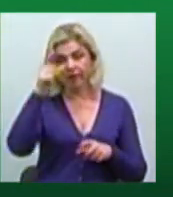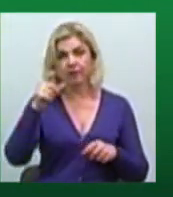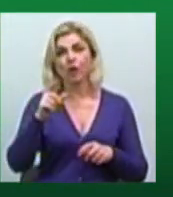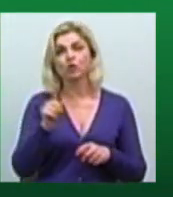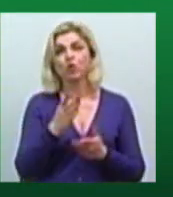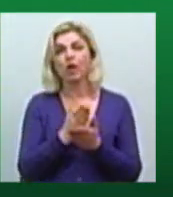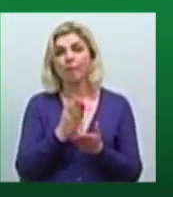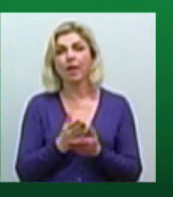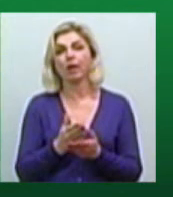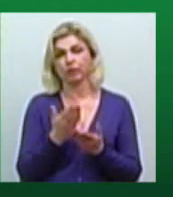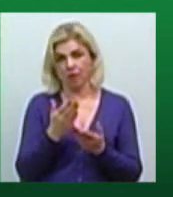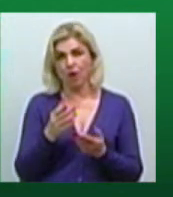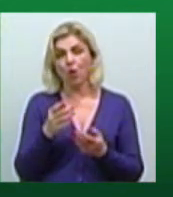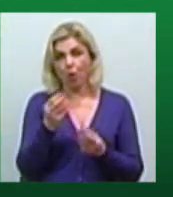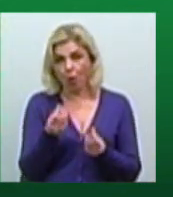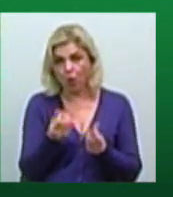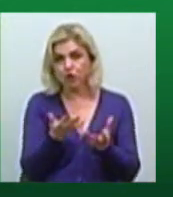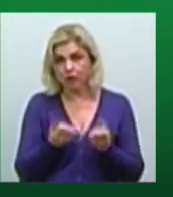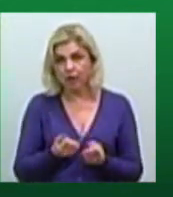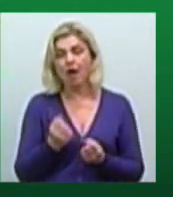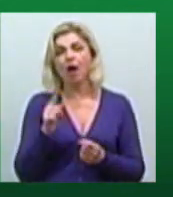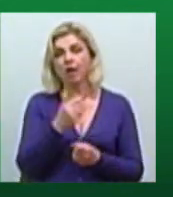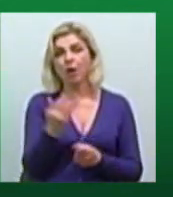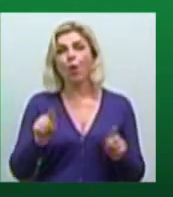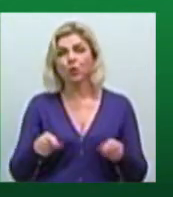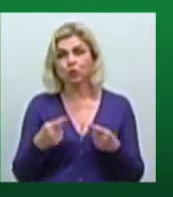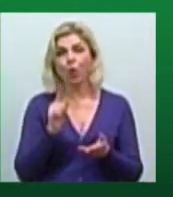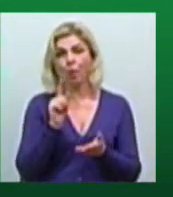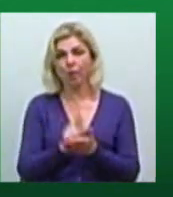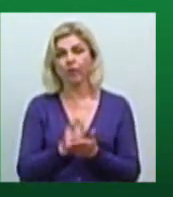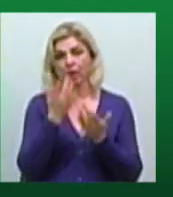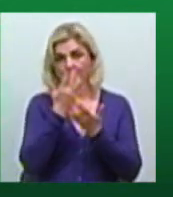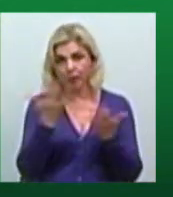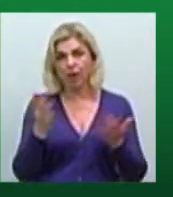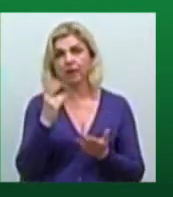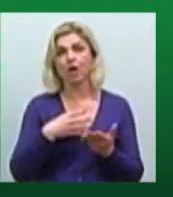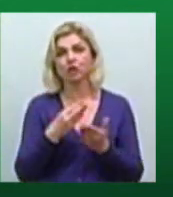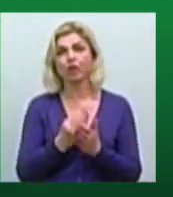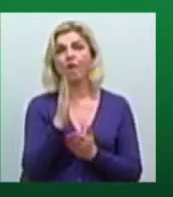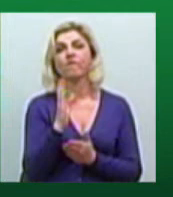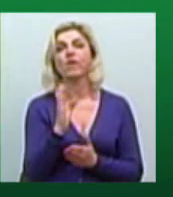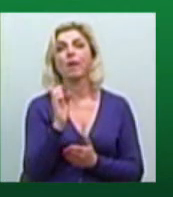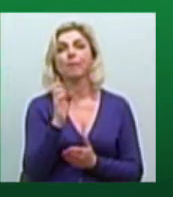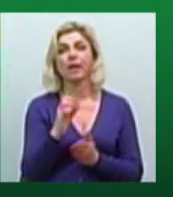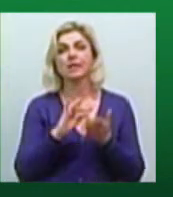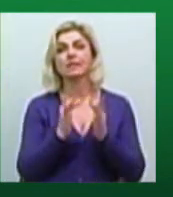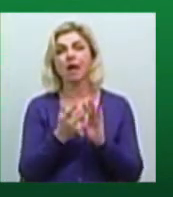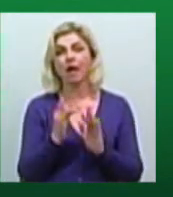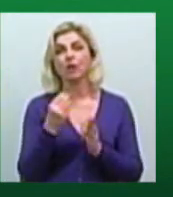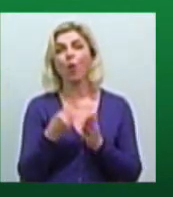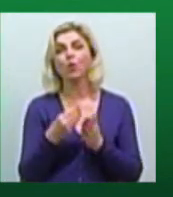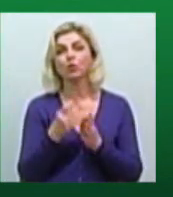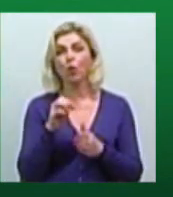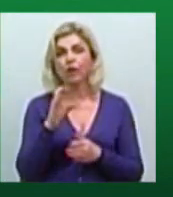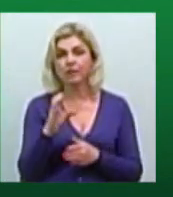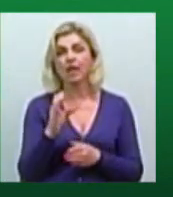публічні кошти, та їх засновники зобов'язані оприлюднювати на своїх веб-сайтах кошторис і фінансовий звіт про